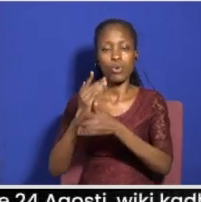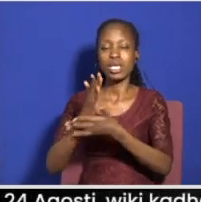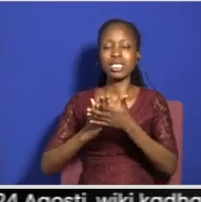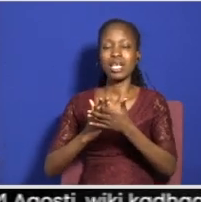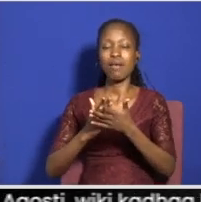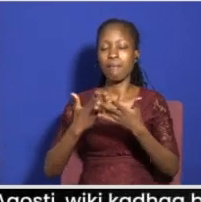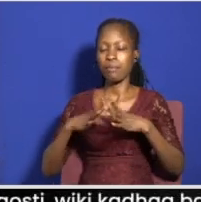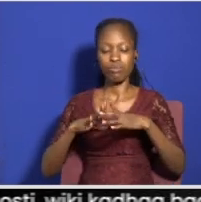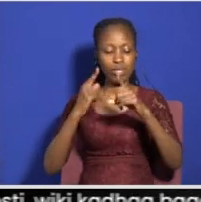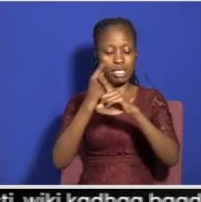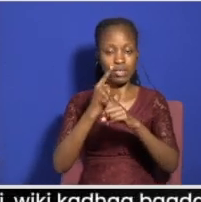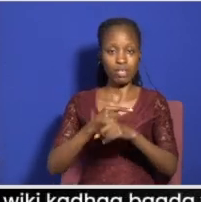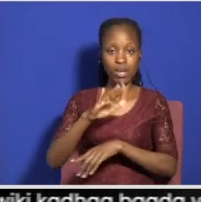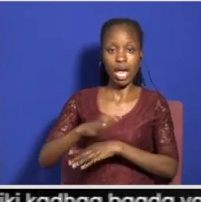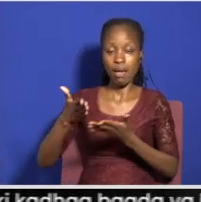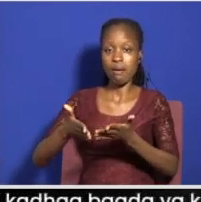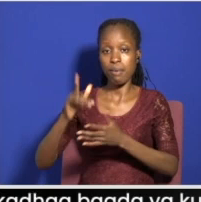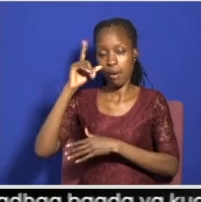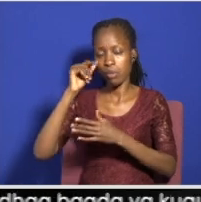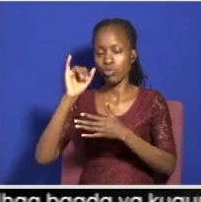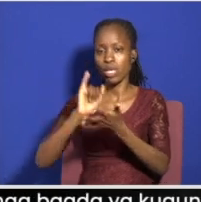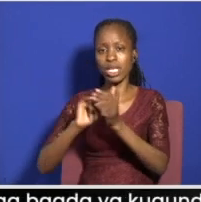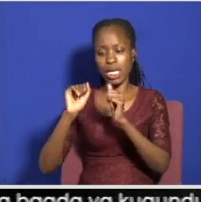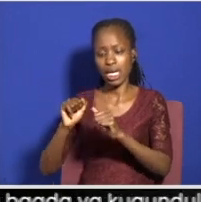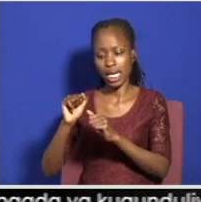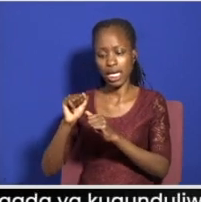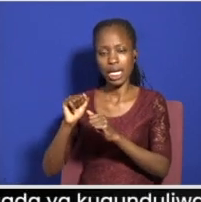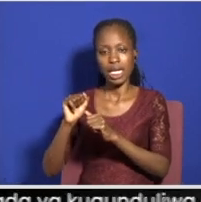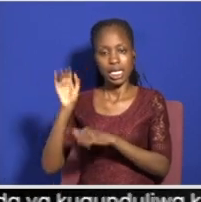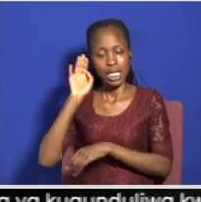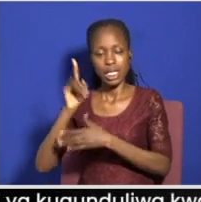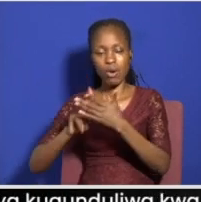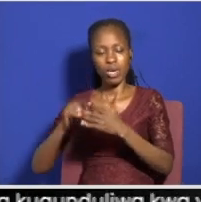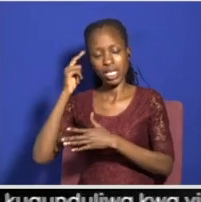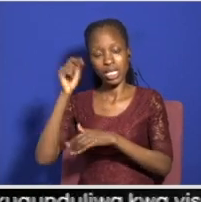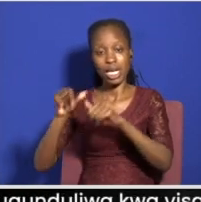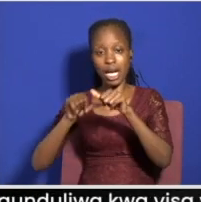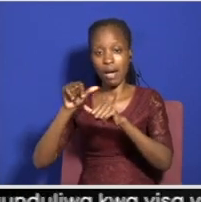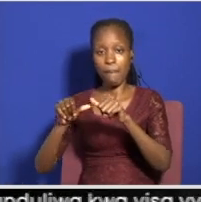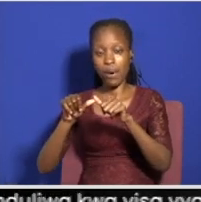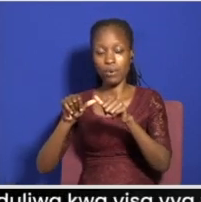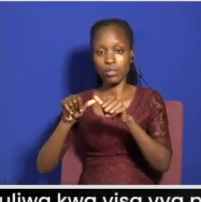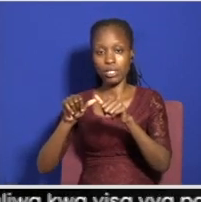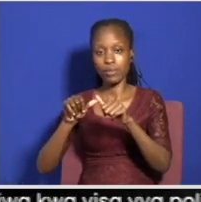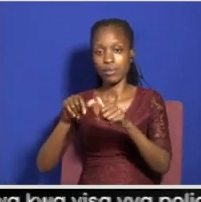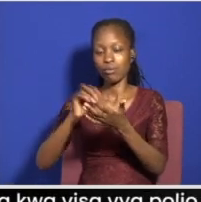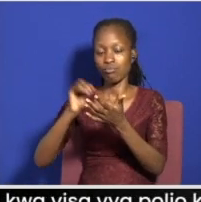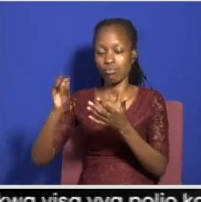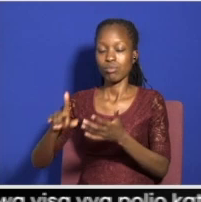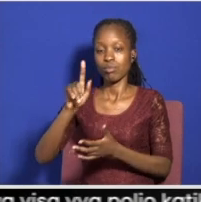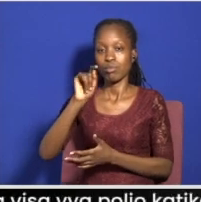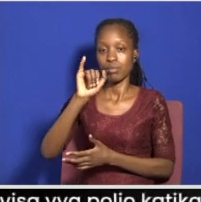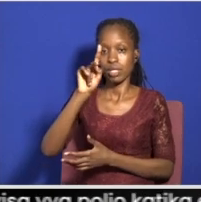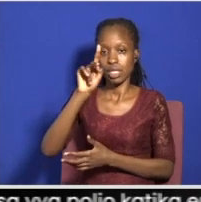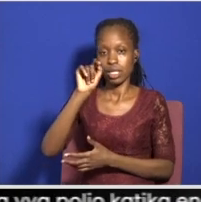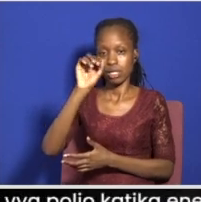maeneo tofauti Mombasani ili kupata tu maoni au hisia zao kuhusiana na pendekezo la kupiga marufuku mtandao wa